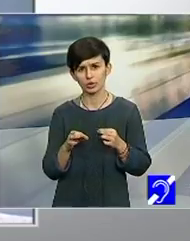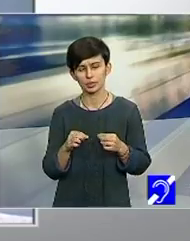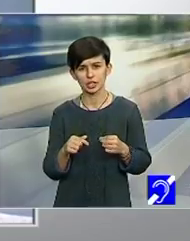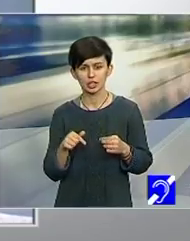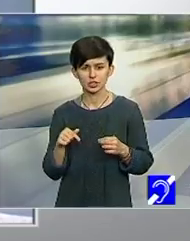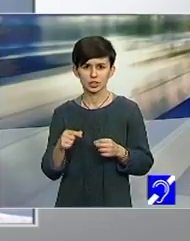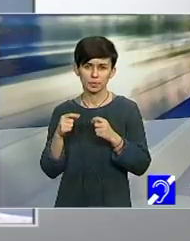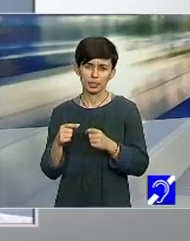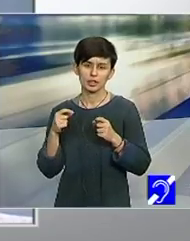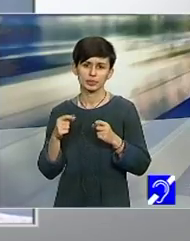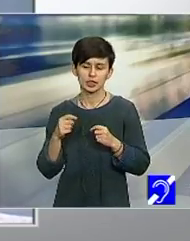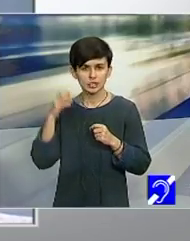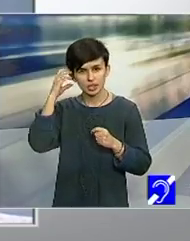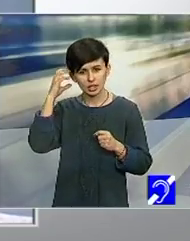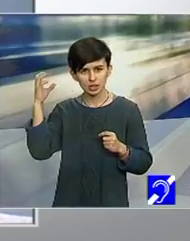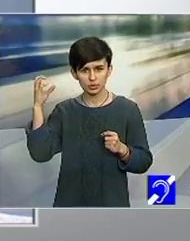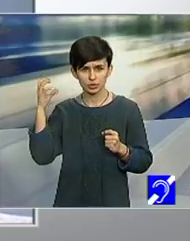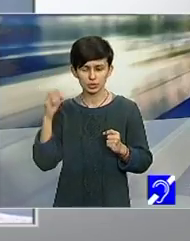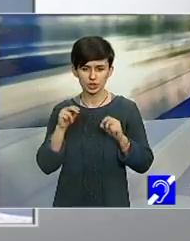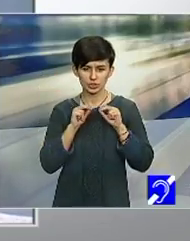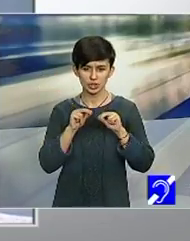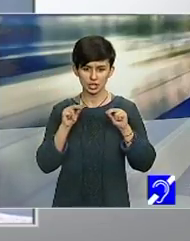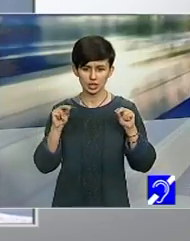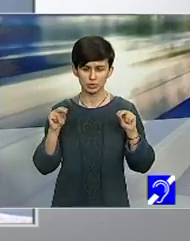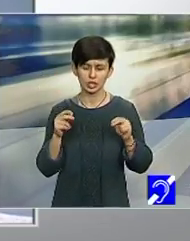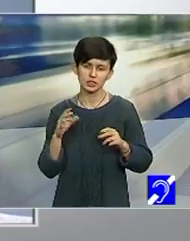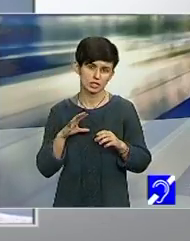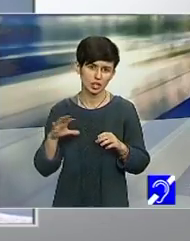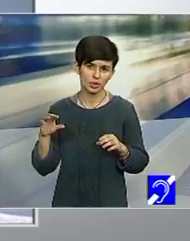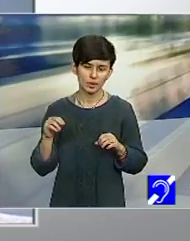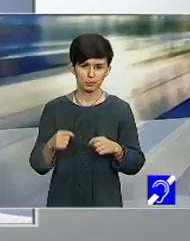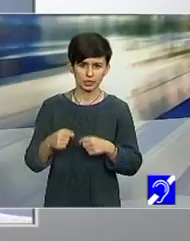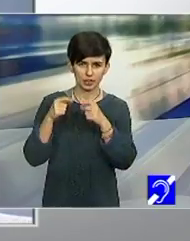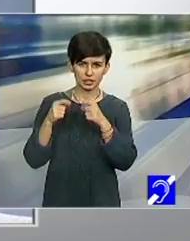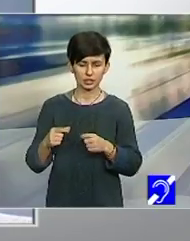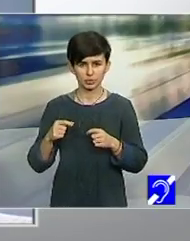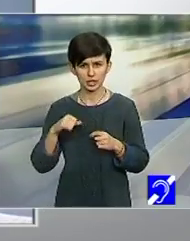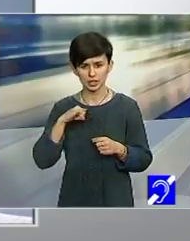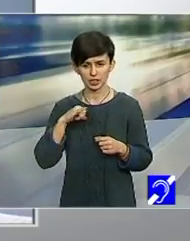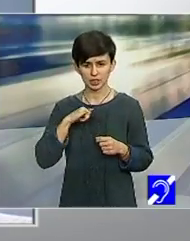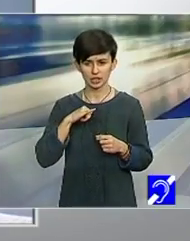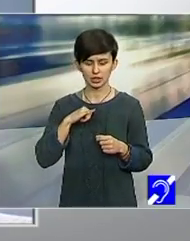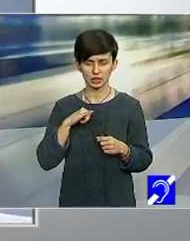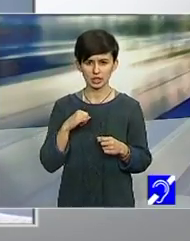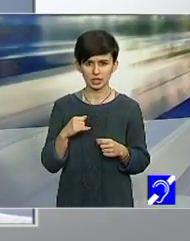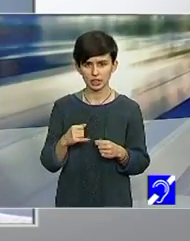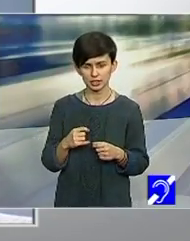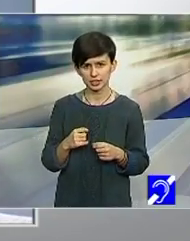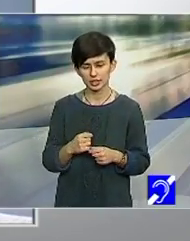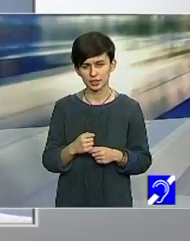ale culturii și educației sau alte domenii de interes, cum ar fi, eu